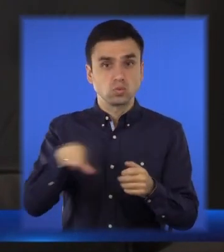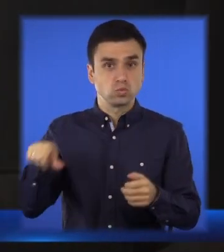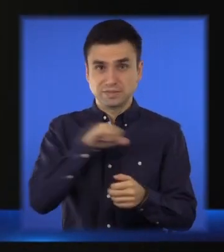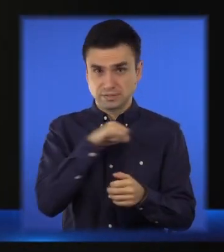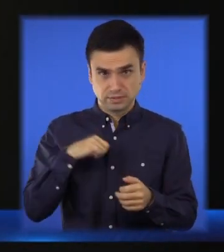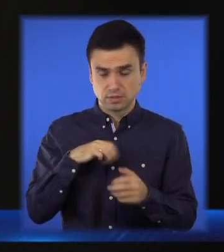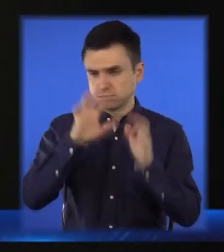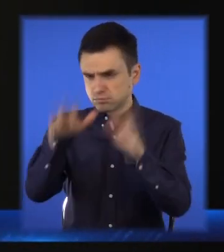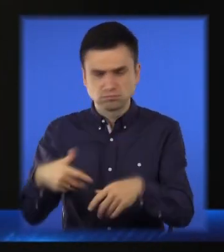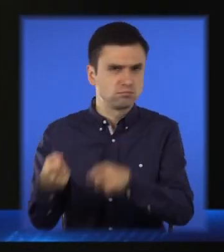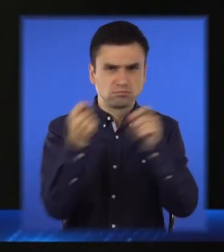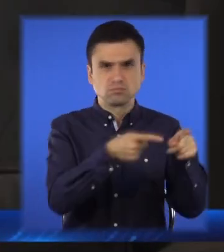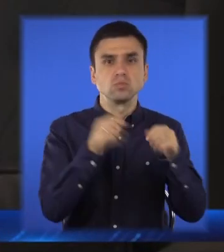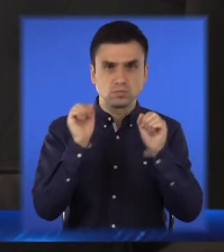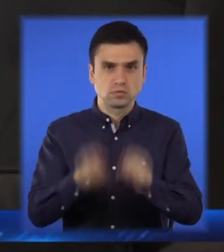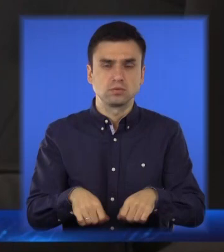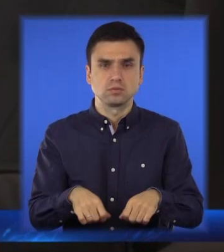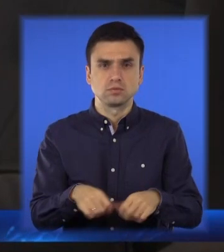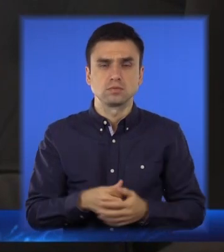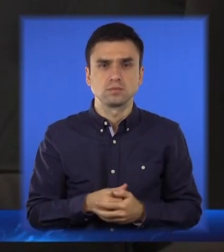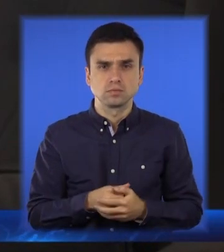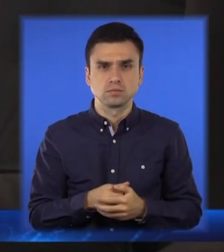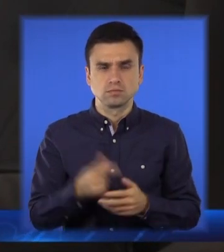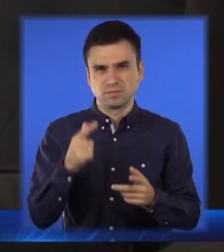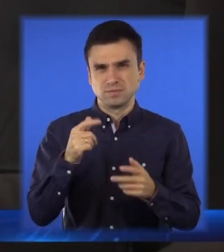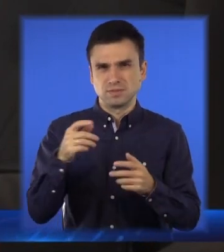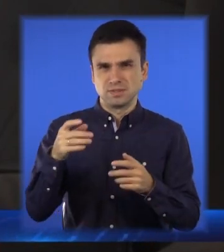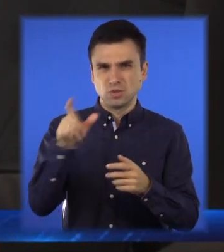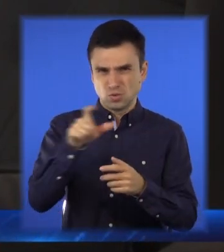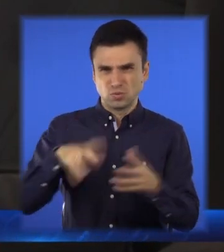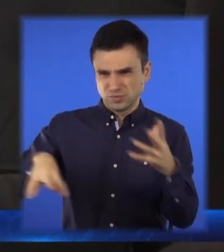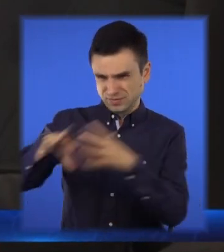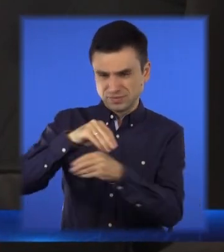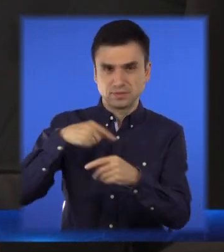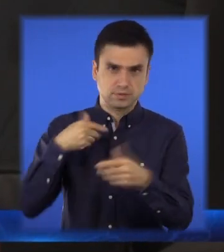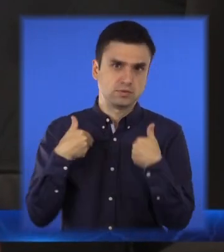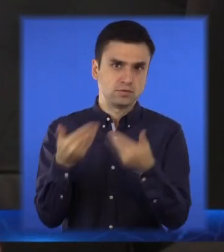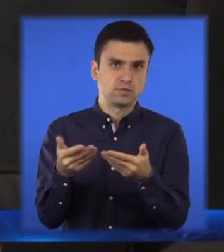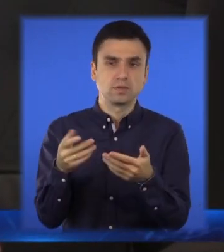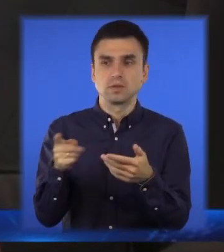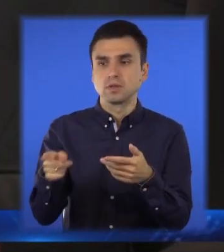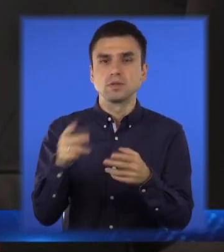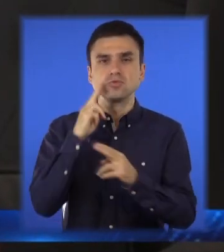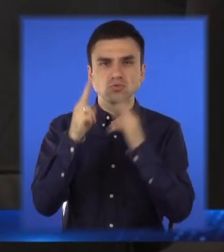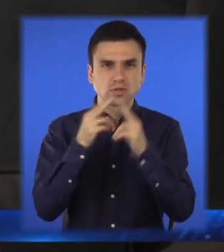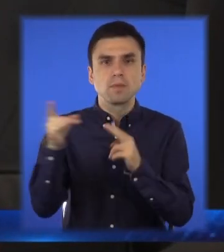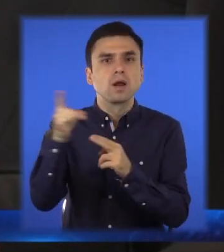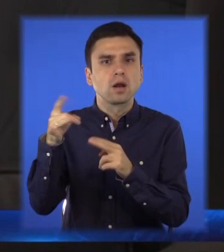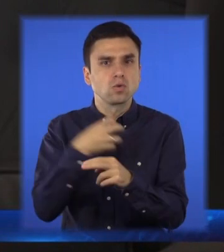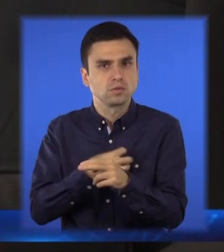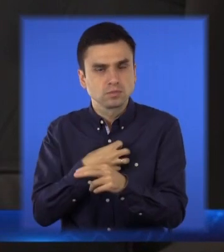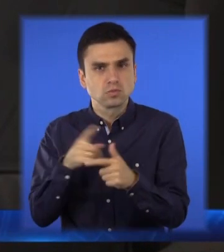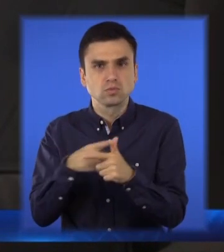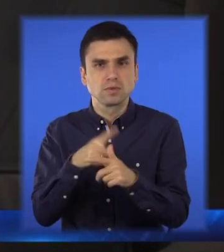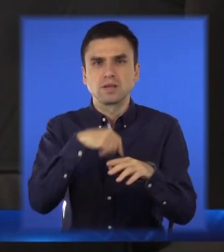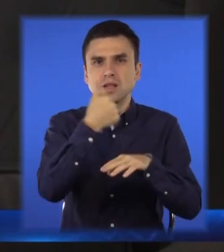самому положенні. Я б радила мешканцям звертатися офіційно до районної або до міської ради з відповідними